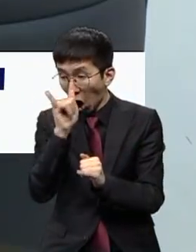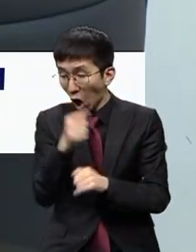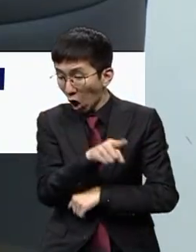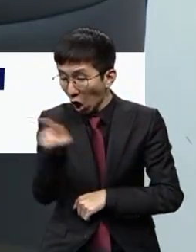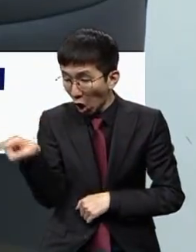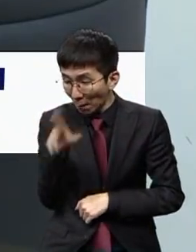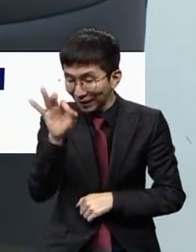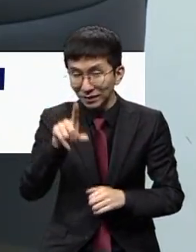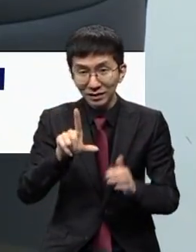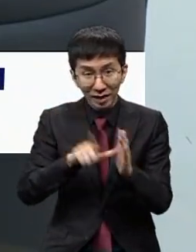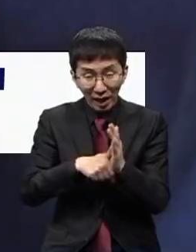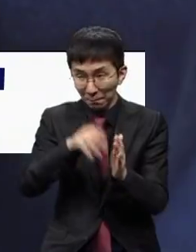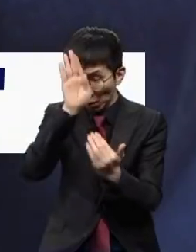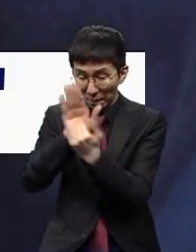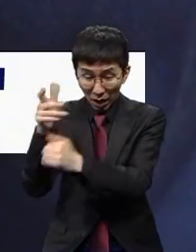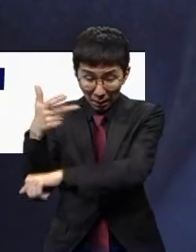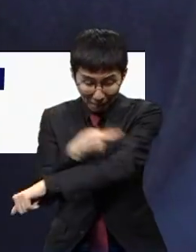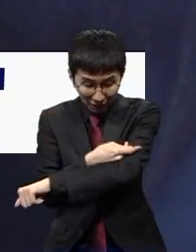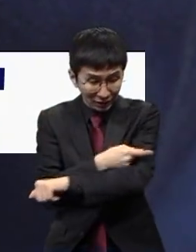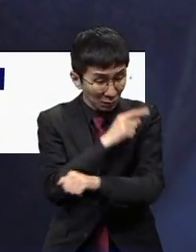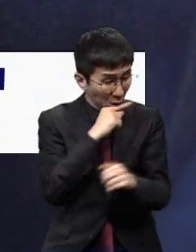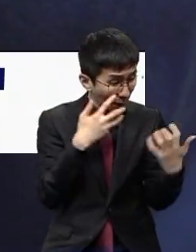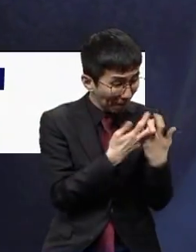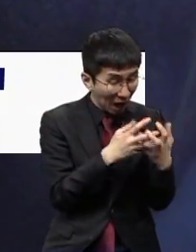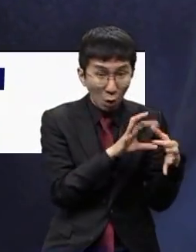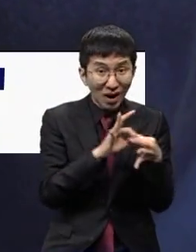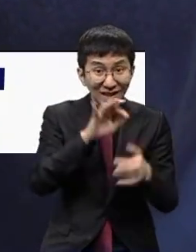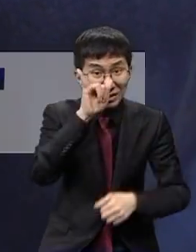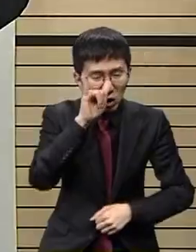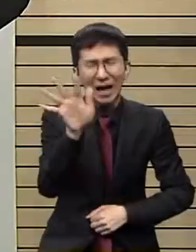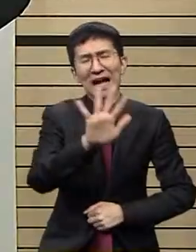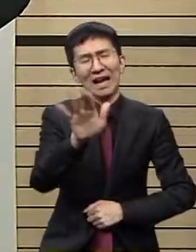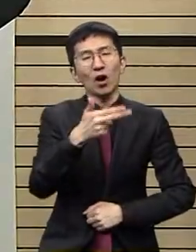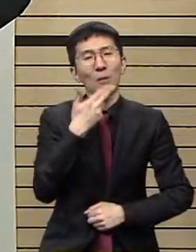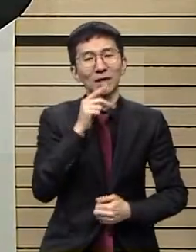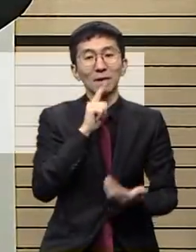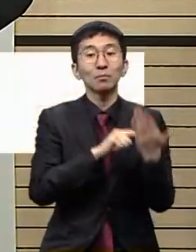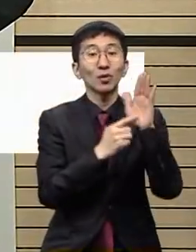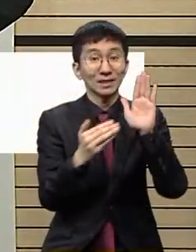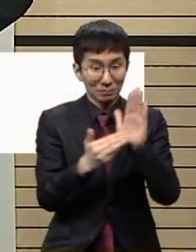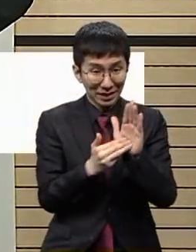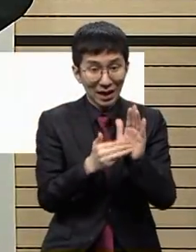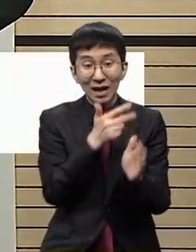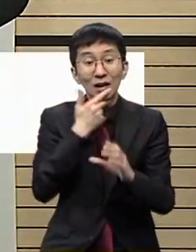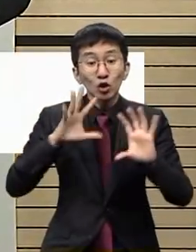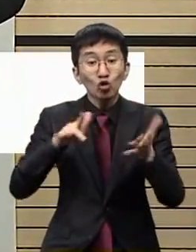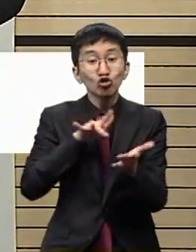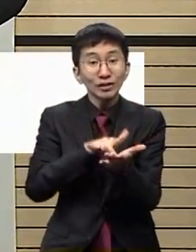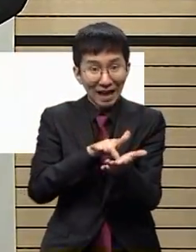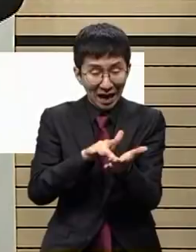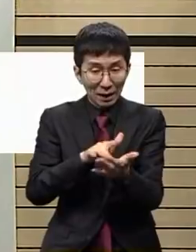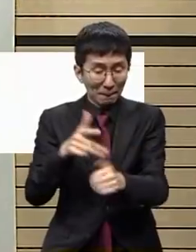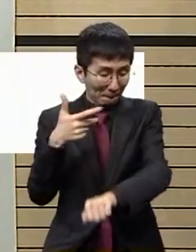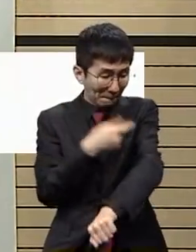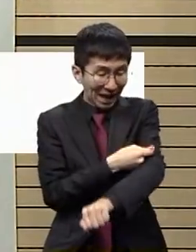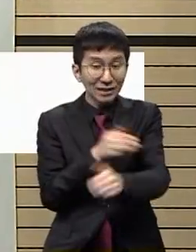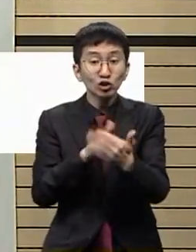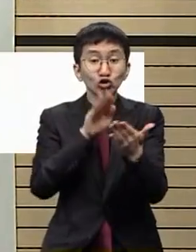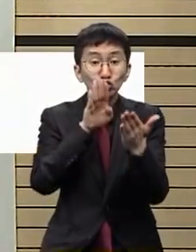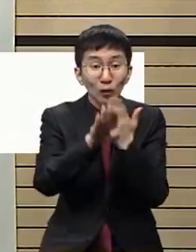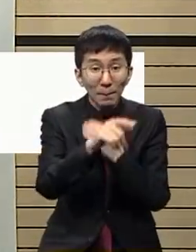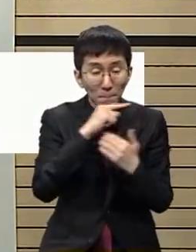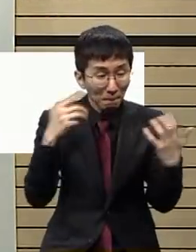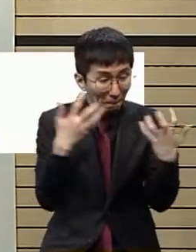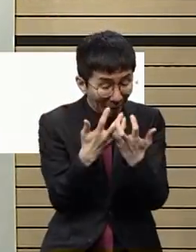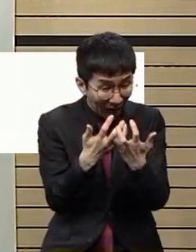더 증가시킨다는 연관성을 발견하지 못했다고 밝혔습니다. 아스트라제네카 백신 접종 후 관찰된 혈전 생성